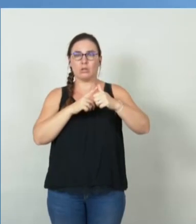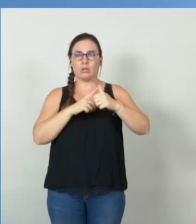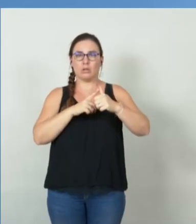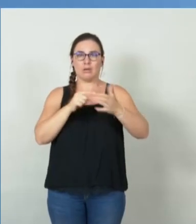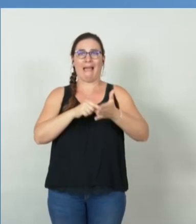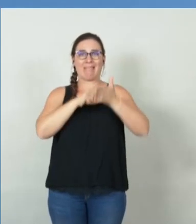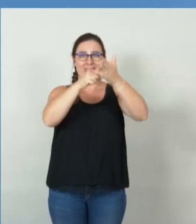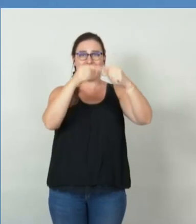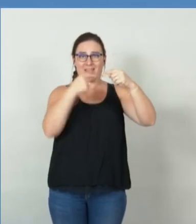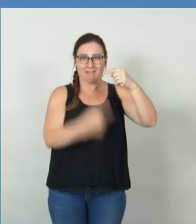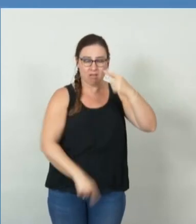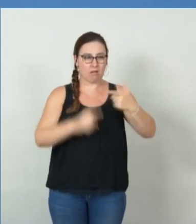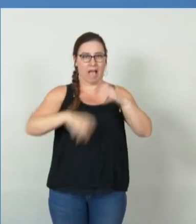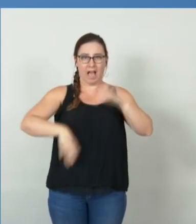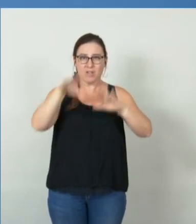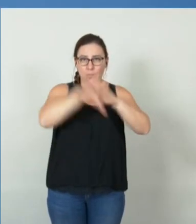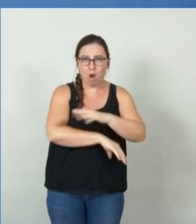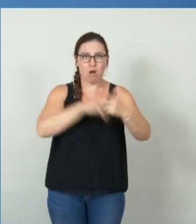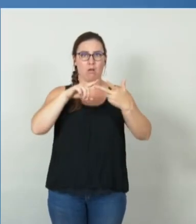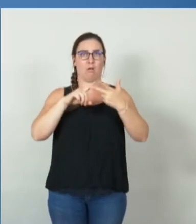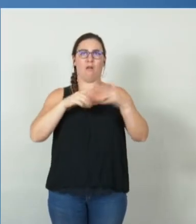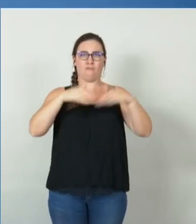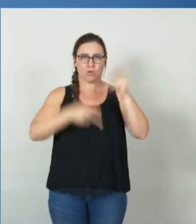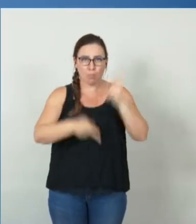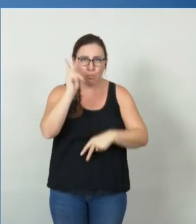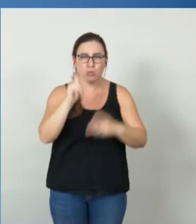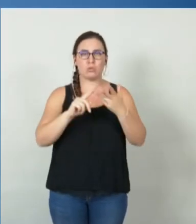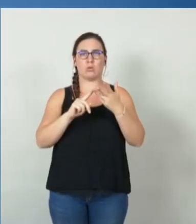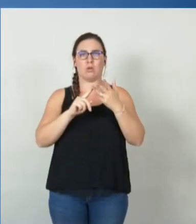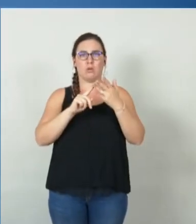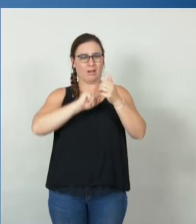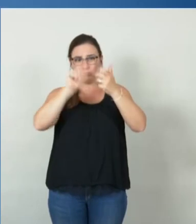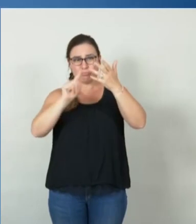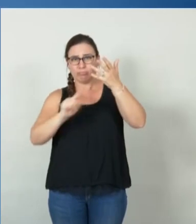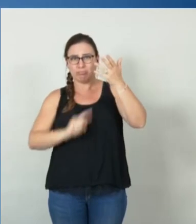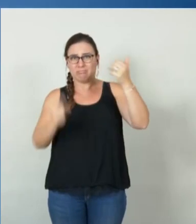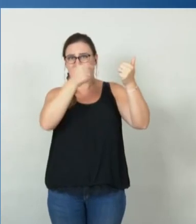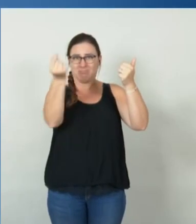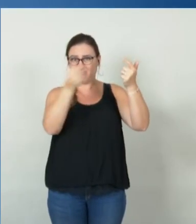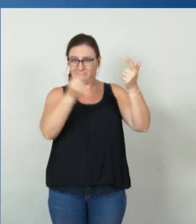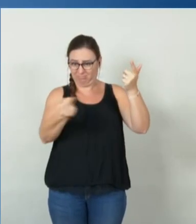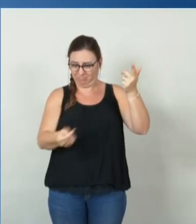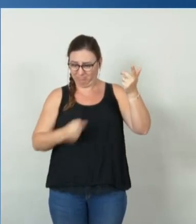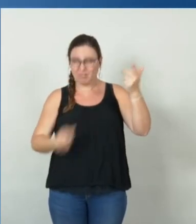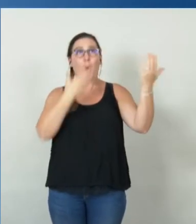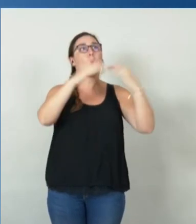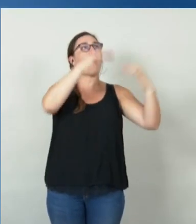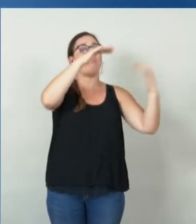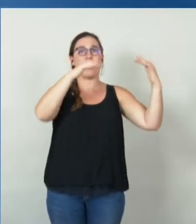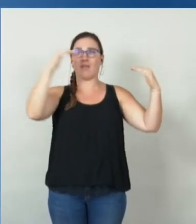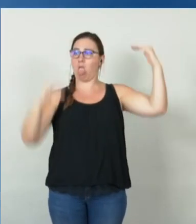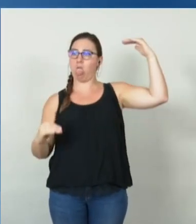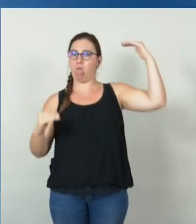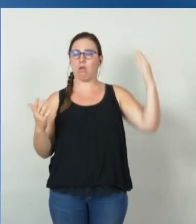de dettes à Grenoble moins d'investissements plus de fonctionnement tous les indicateurs sont mauvais par rapport à la moyenne donc moi je veux bien